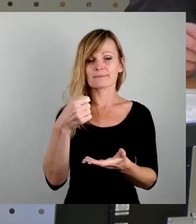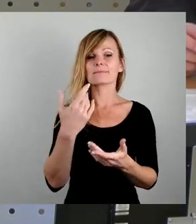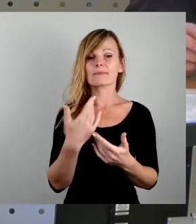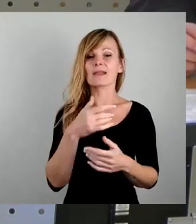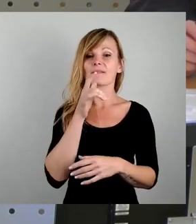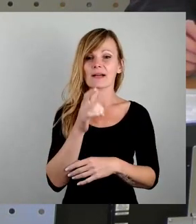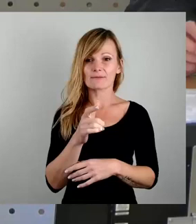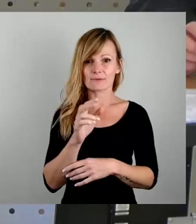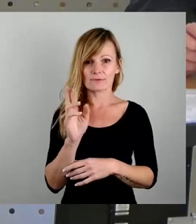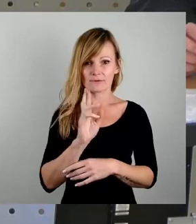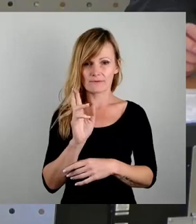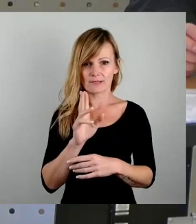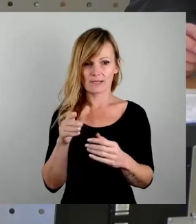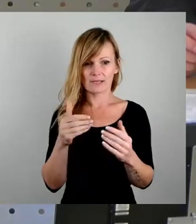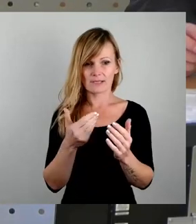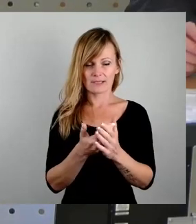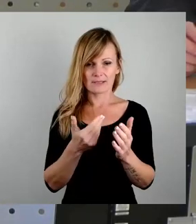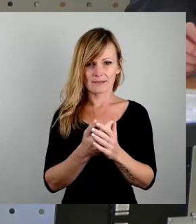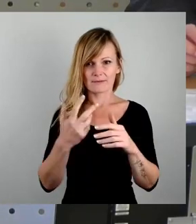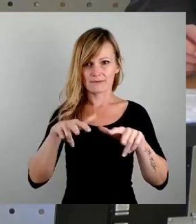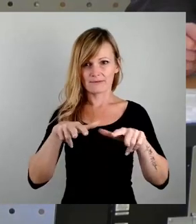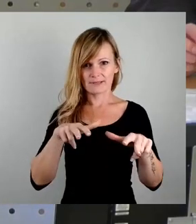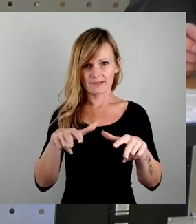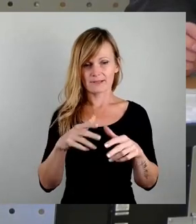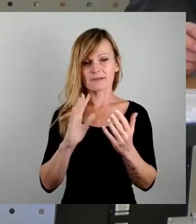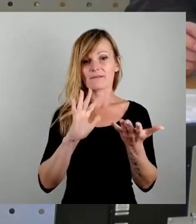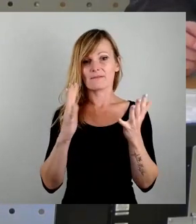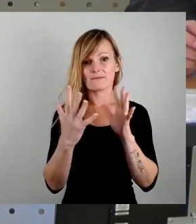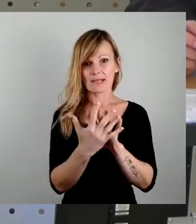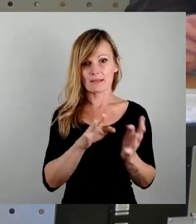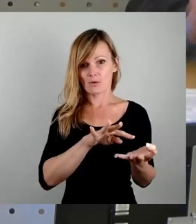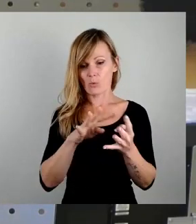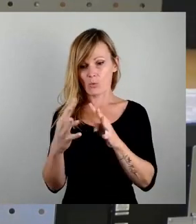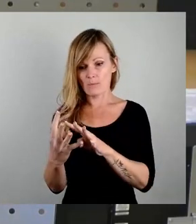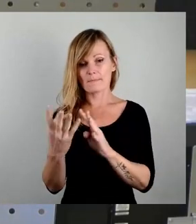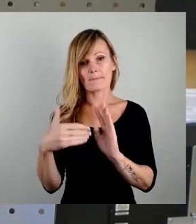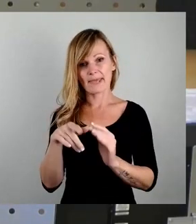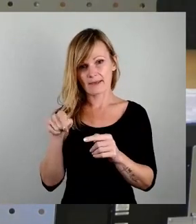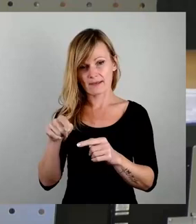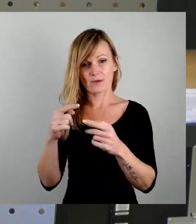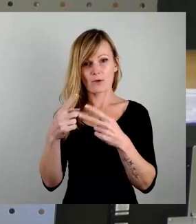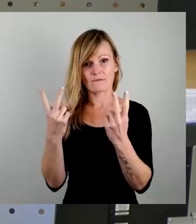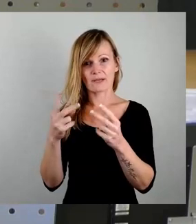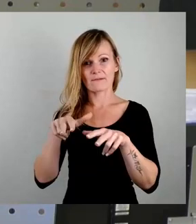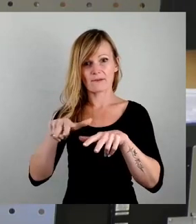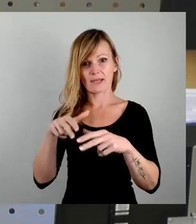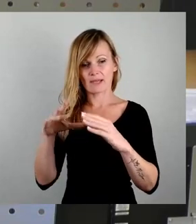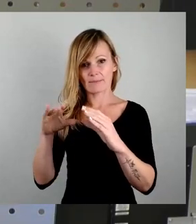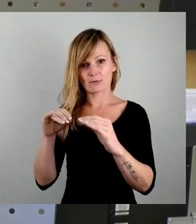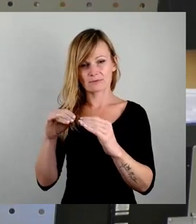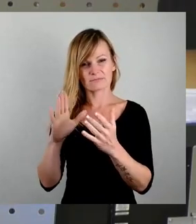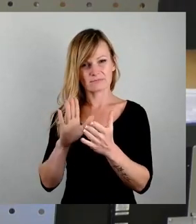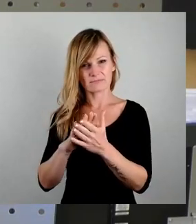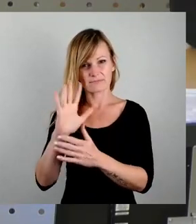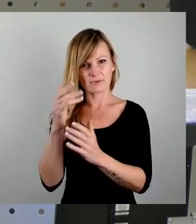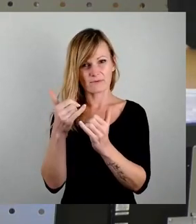Verkehrswende auch wirklich funktioniert? Und da fange ich mal bei Bund und Ländern an. Der Bund und, der Freistaat Sachsen